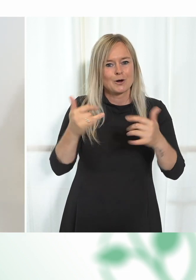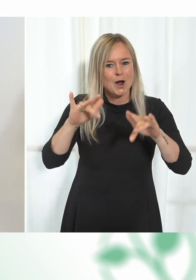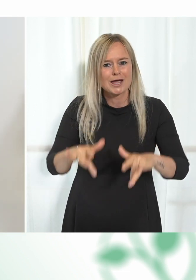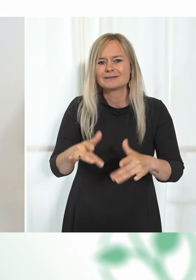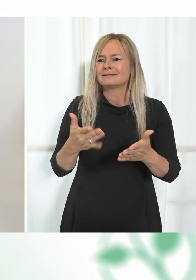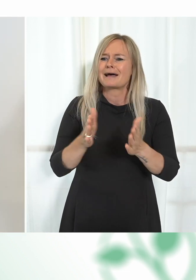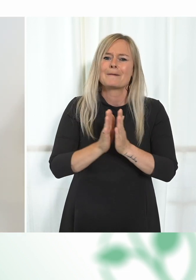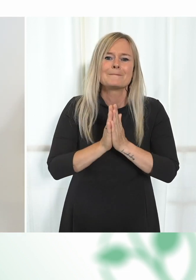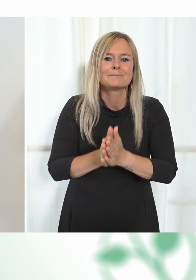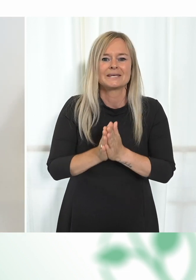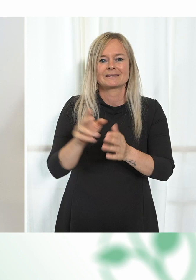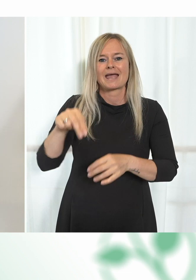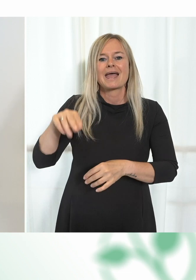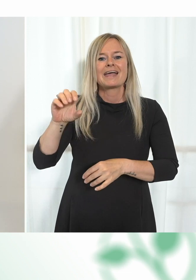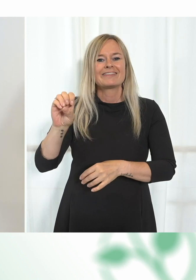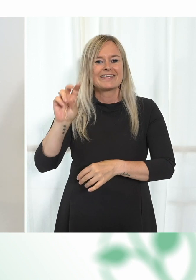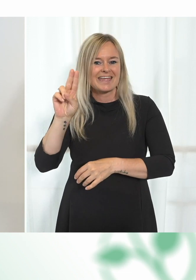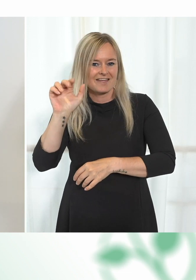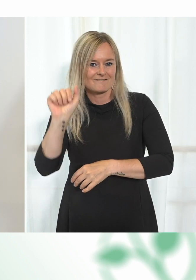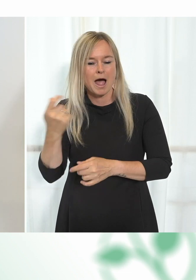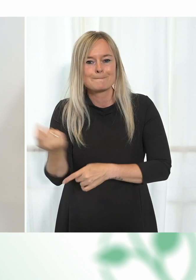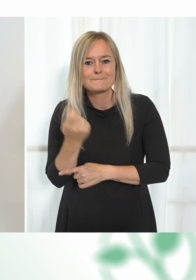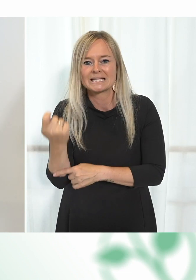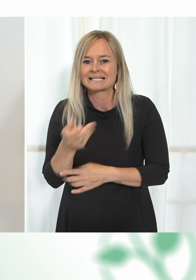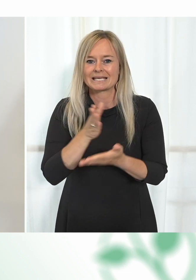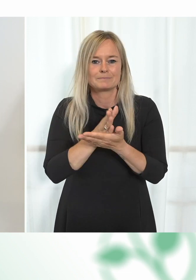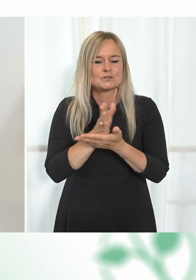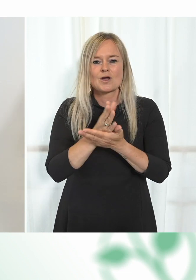können. Das Neberbetriebsservice ist wirklich